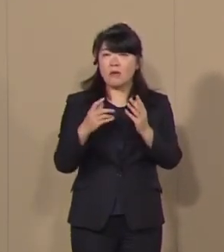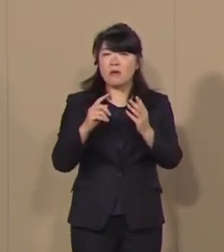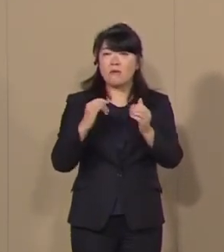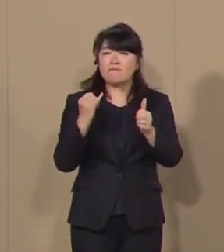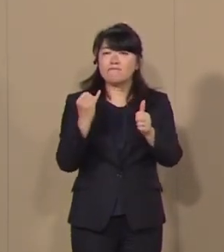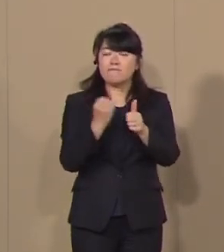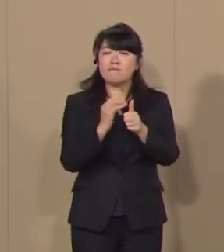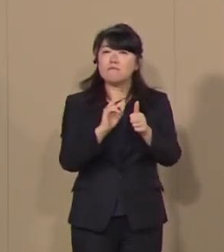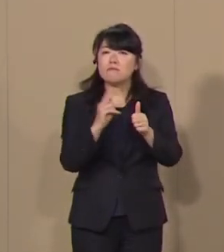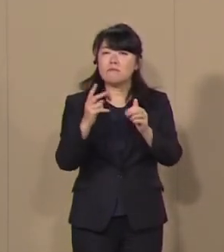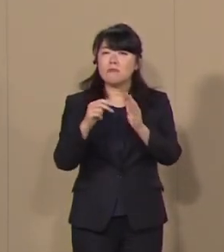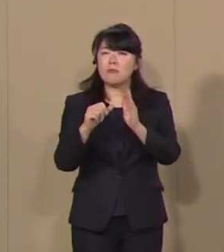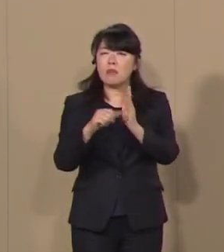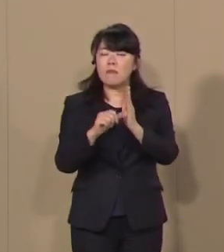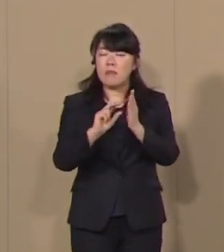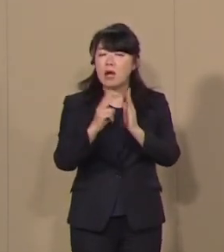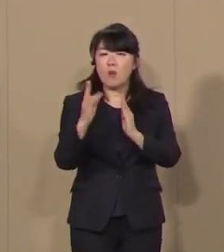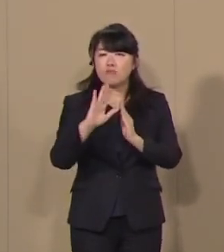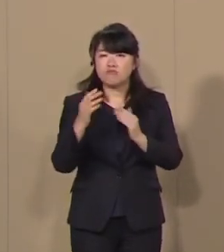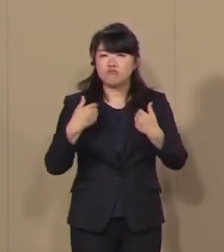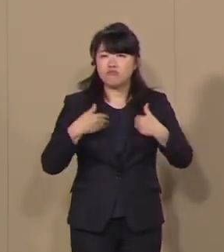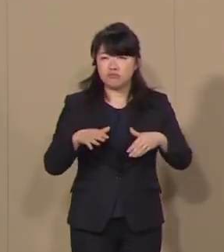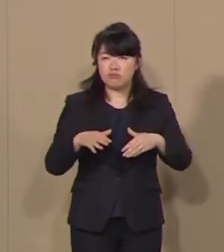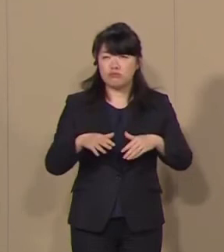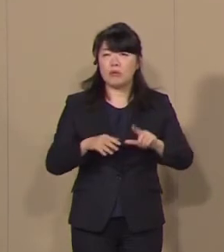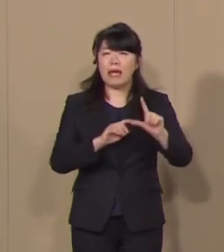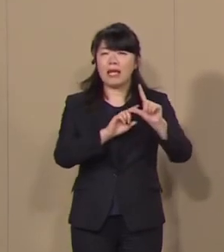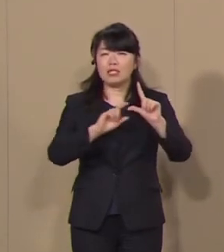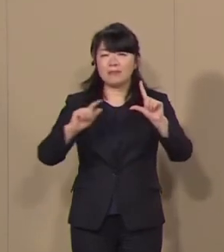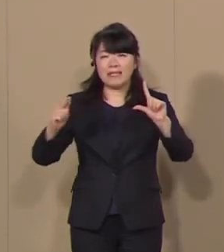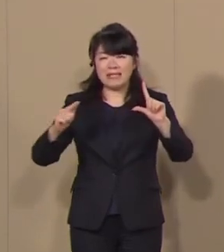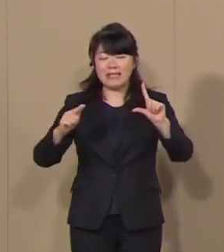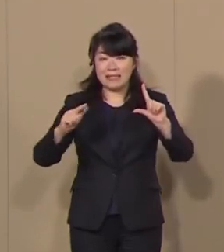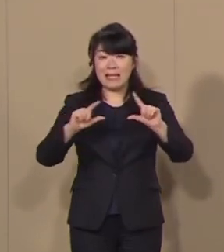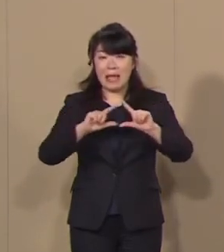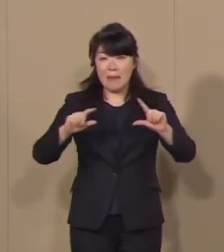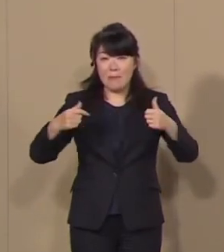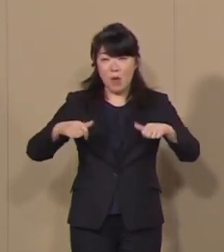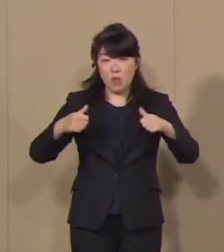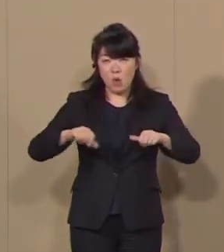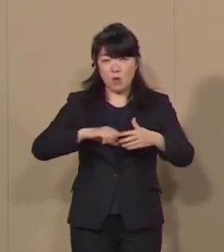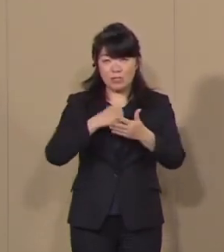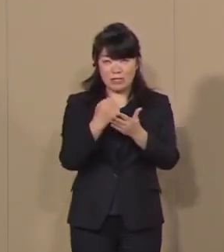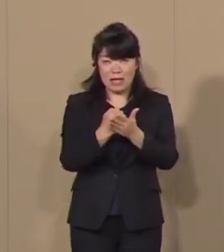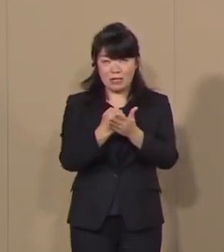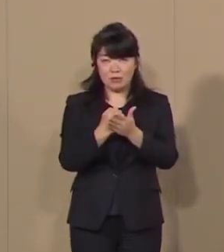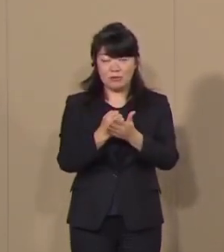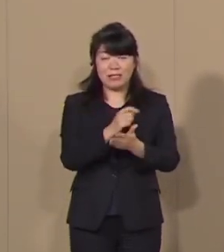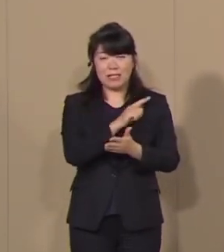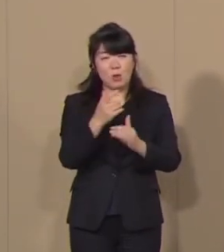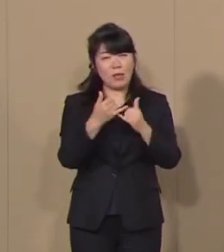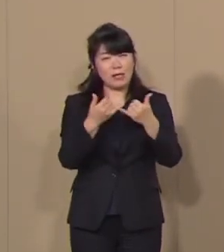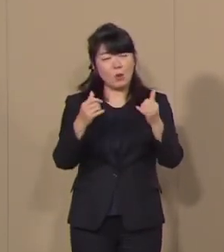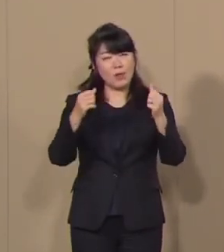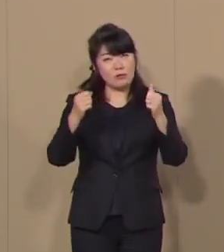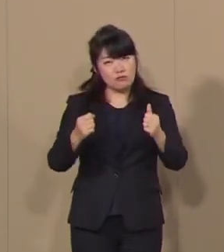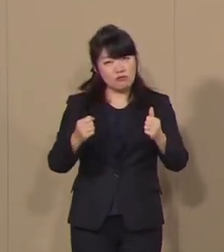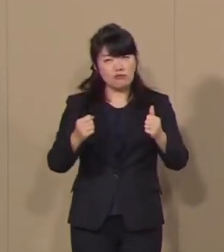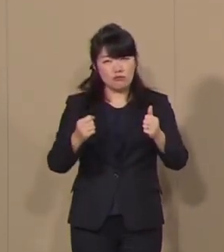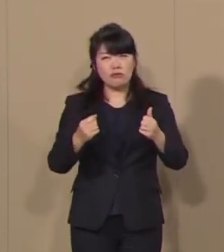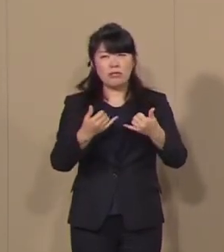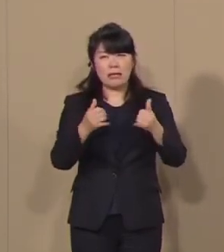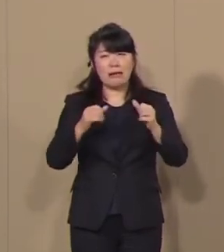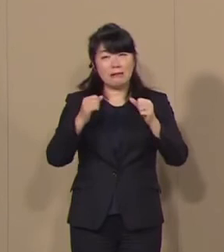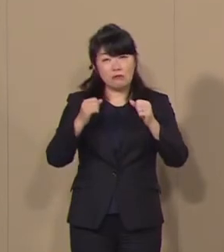lgbt 平等方を実現します社民党は多様性を尊重する社会を作りますその通りです